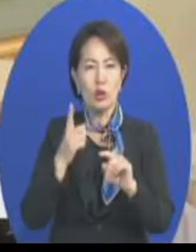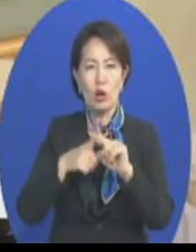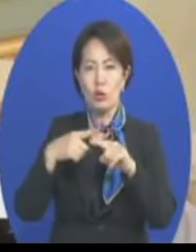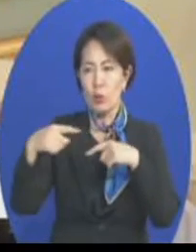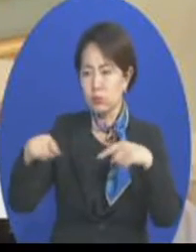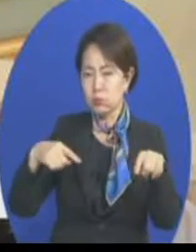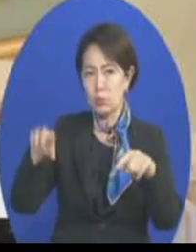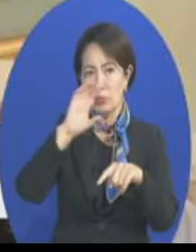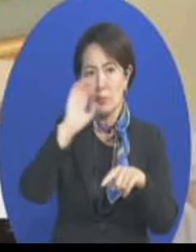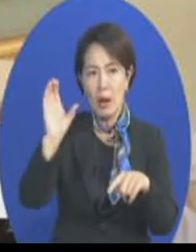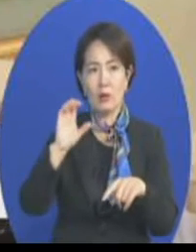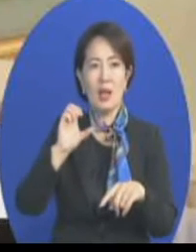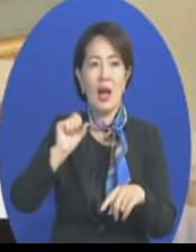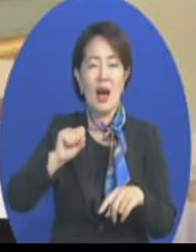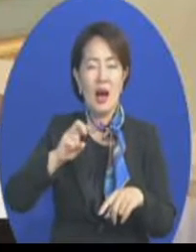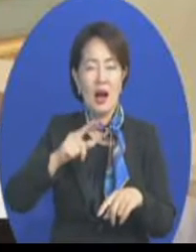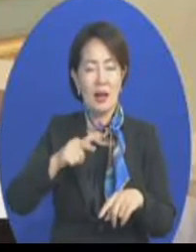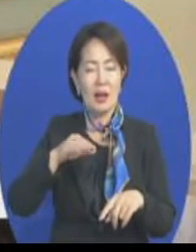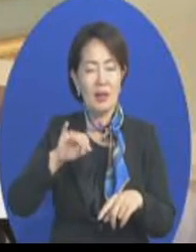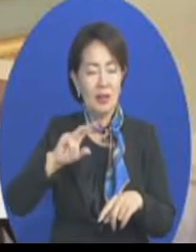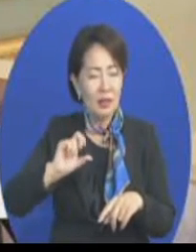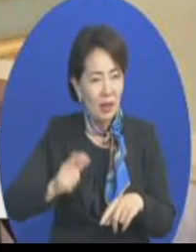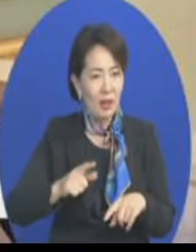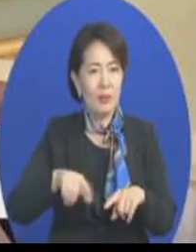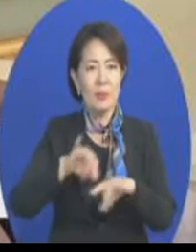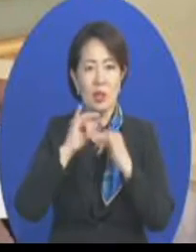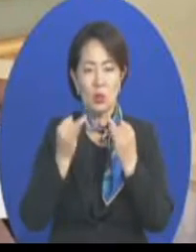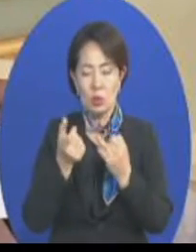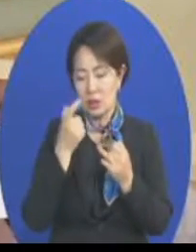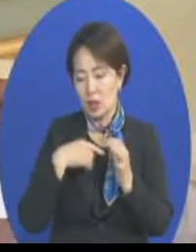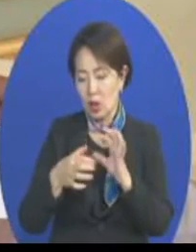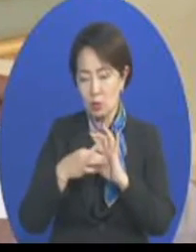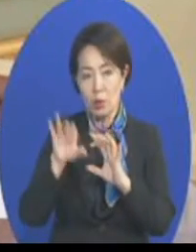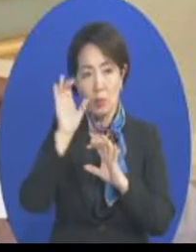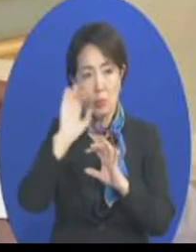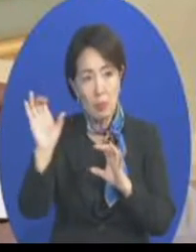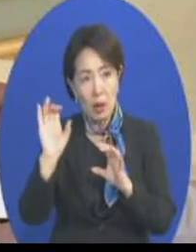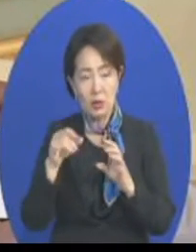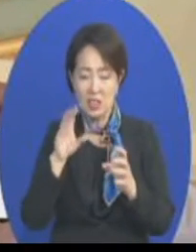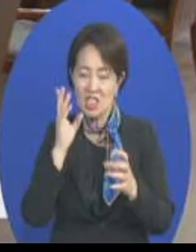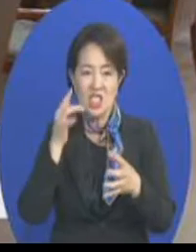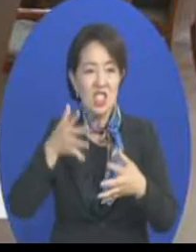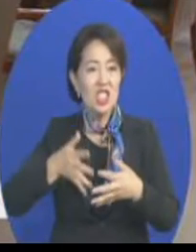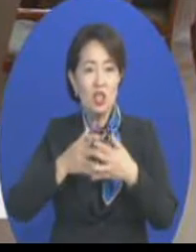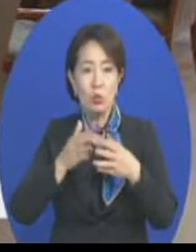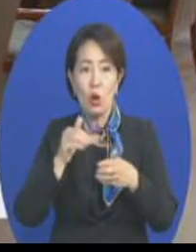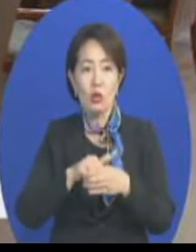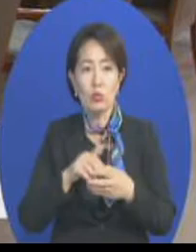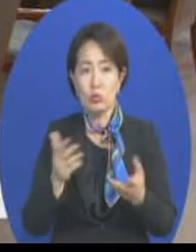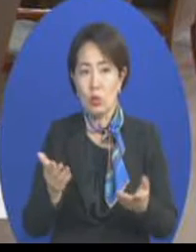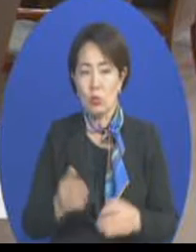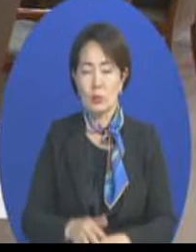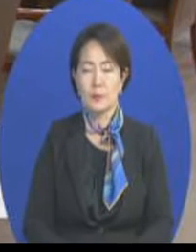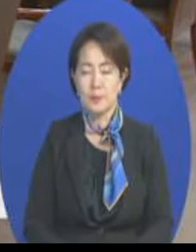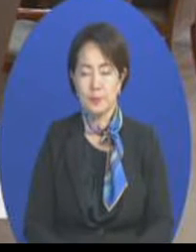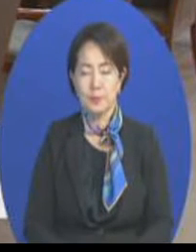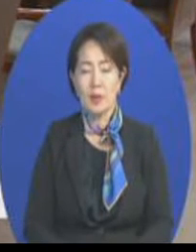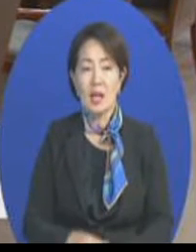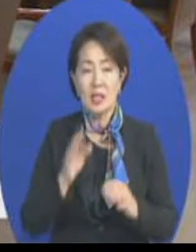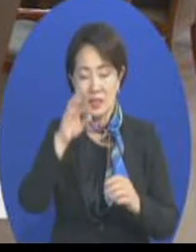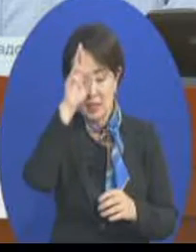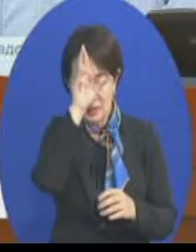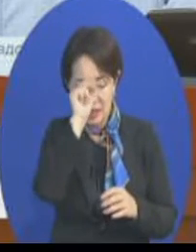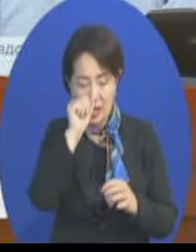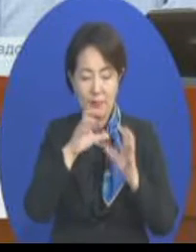захиргааны байгууллага болон агентлаг мөн дүнжлэх улсын хурлын харьяа байгууллагууд маань энэ системд холбогдоогүй байна. За харин